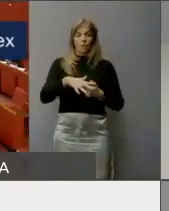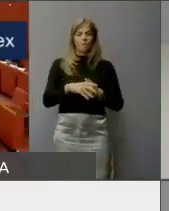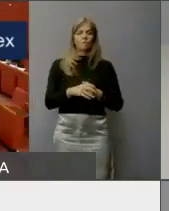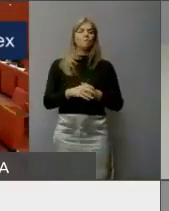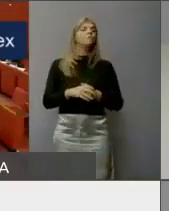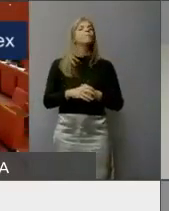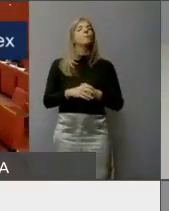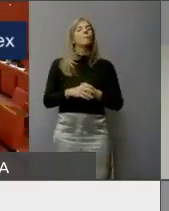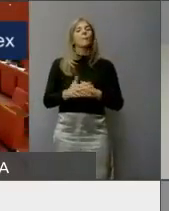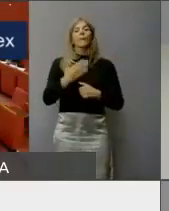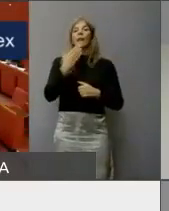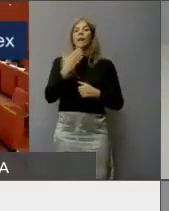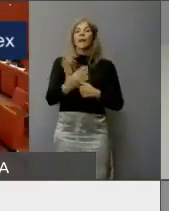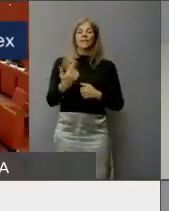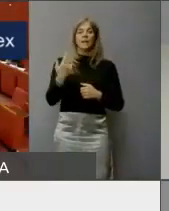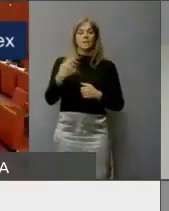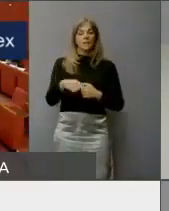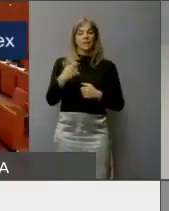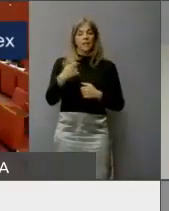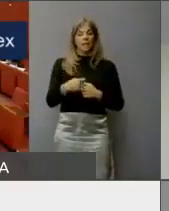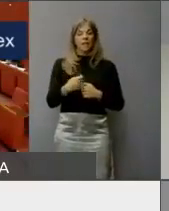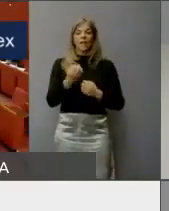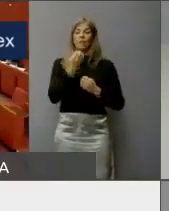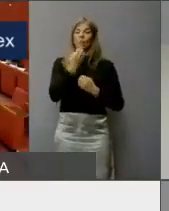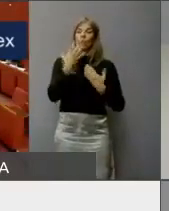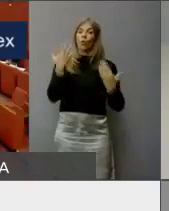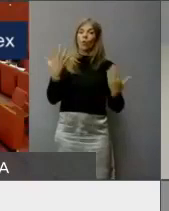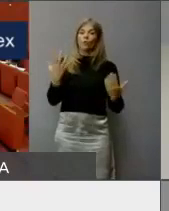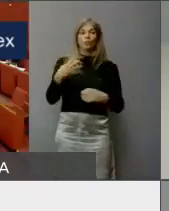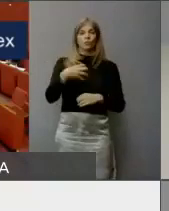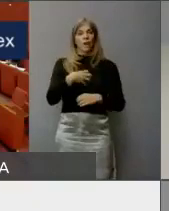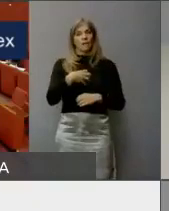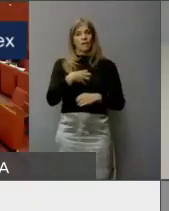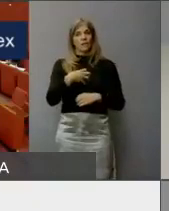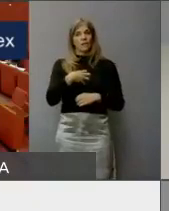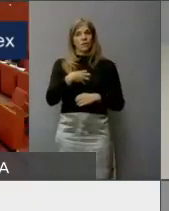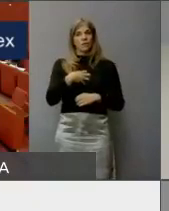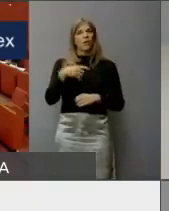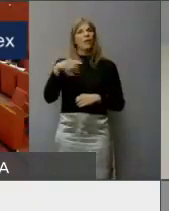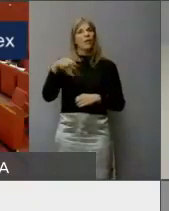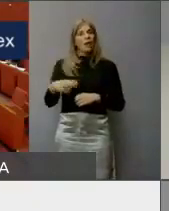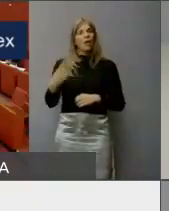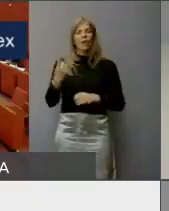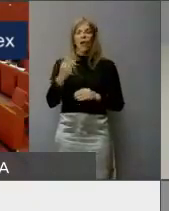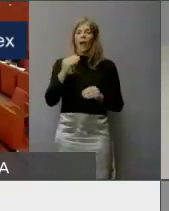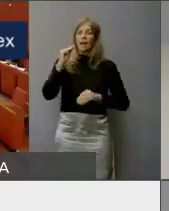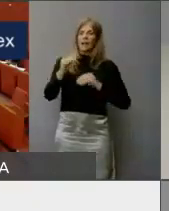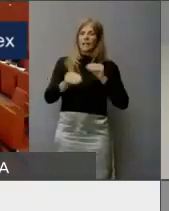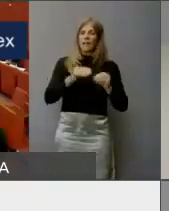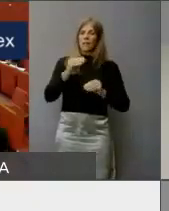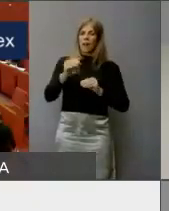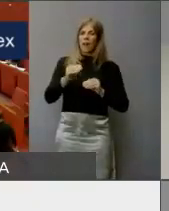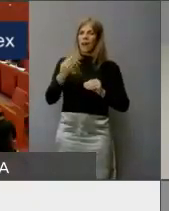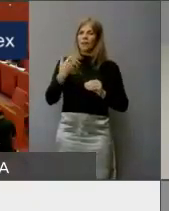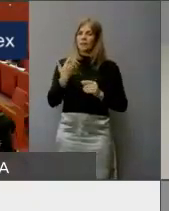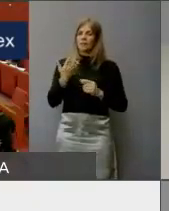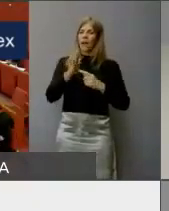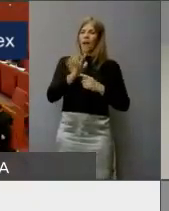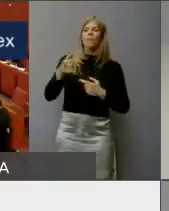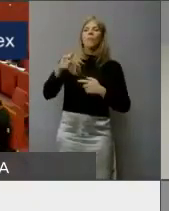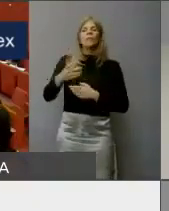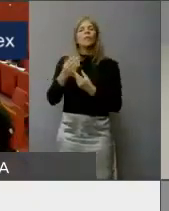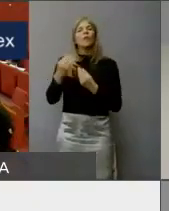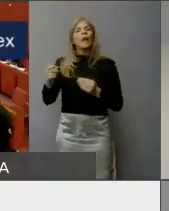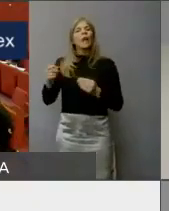semplicemente buongiorno assessore ma questa interpellanza mi è stata sollecitata numerosi residenti di cornigliano che